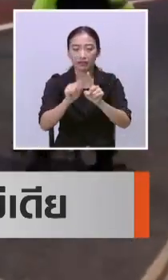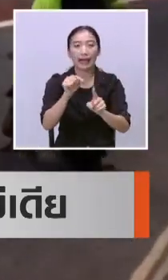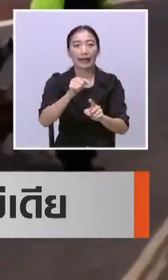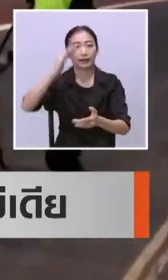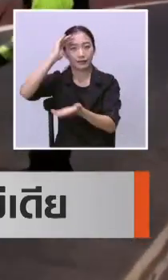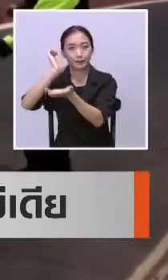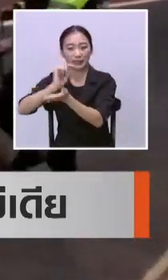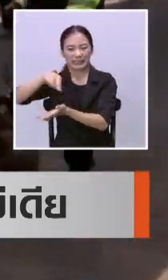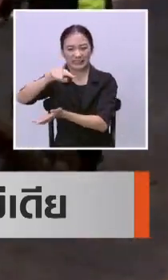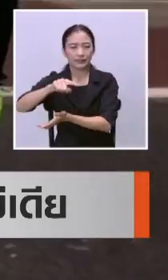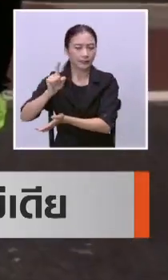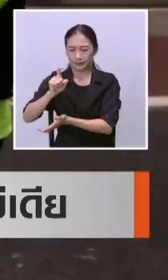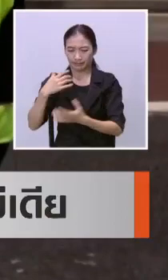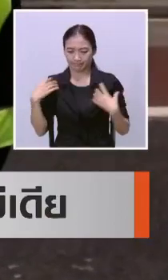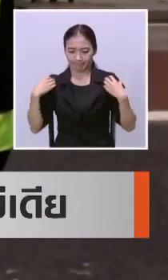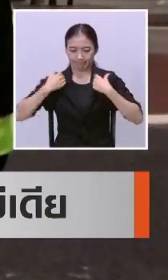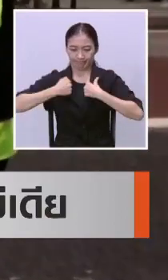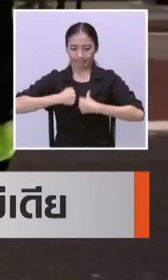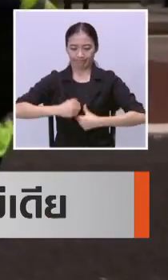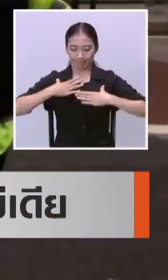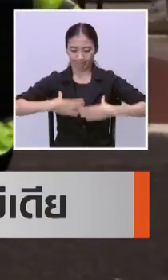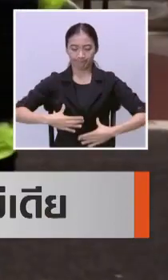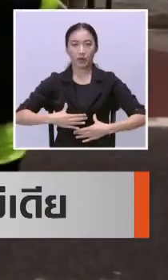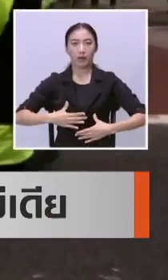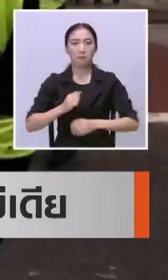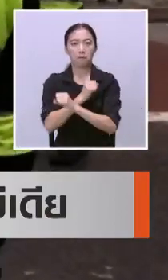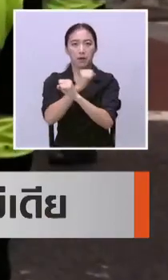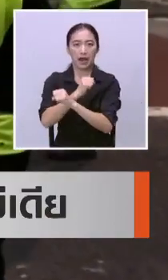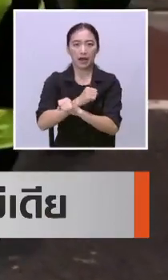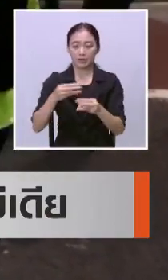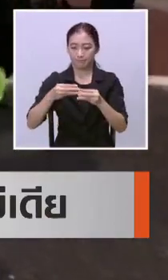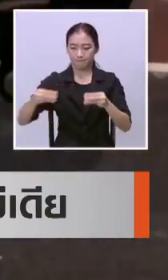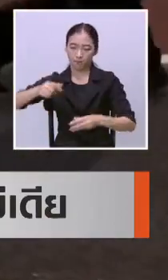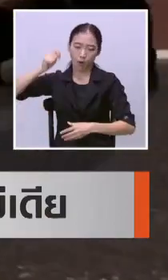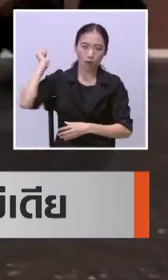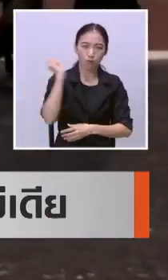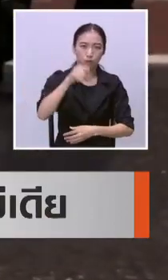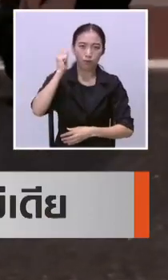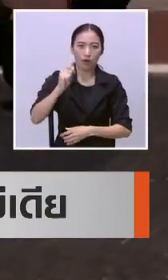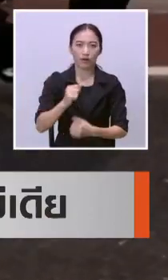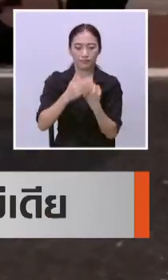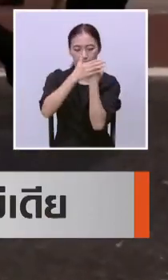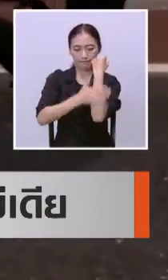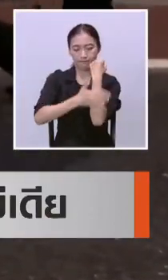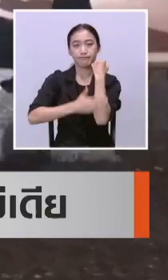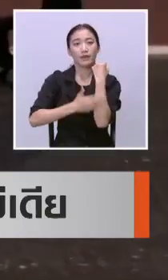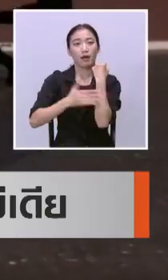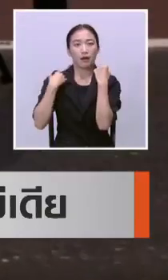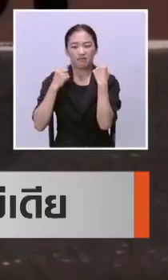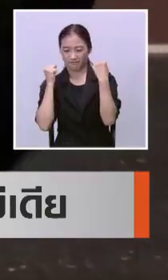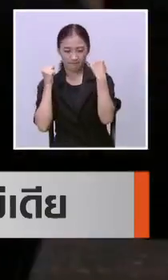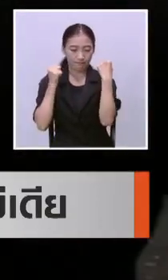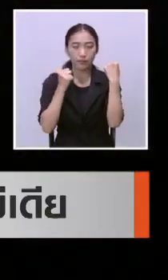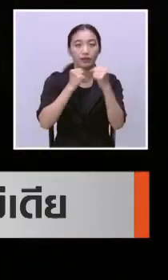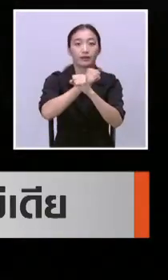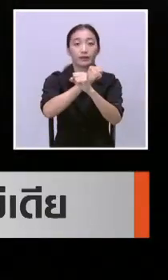างส่วนต้องสวมชุดปราบจราจรเต็มรูปแบบใช้กระบองและโล่ในการขับไล่ผู้ประท้วงออกไปจากพื้นที่